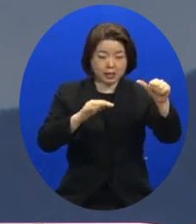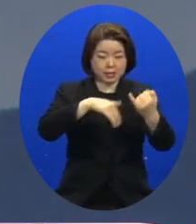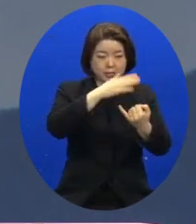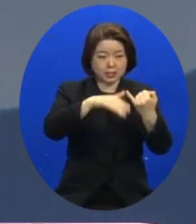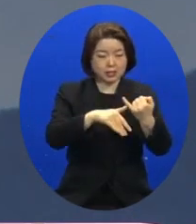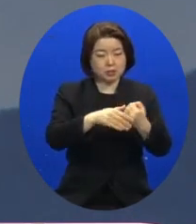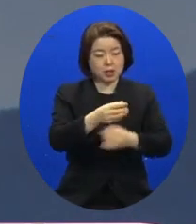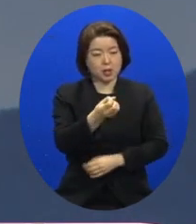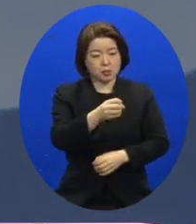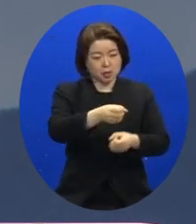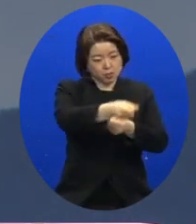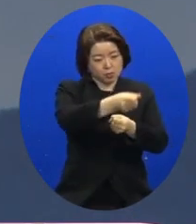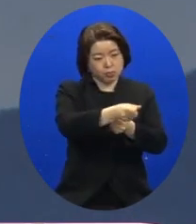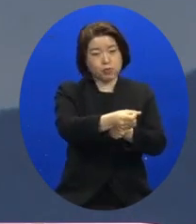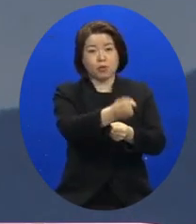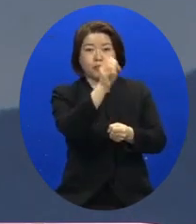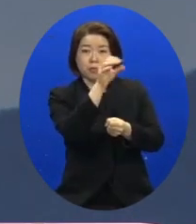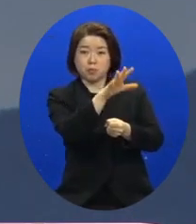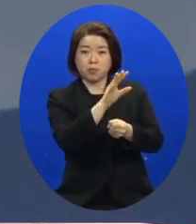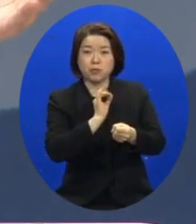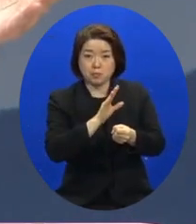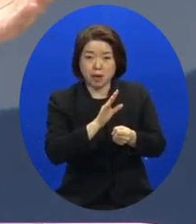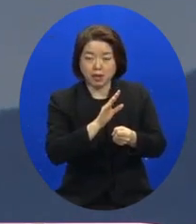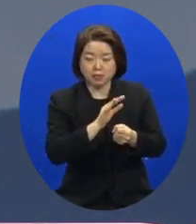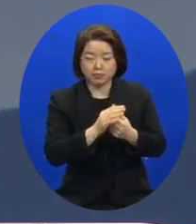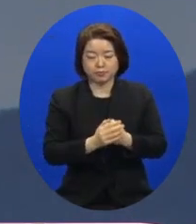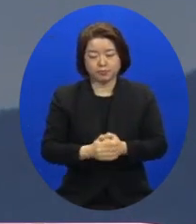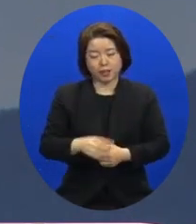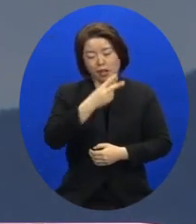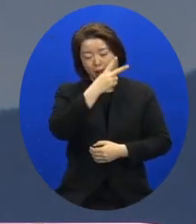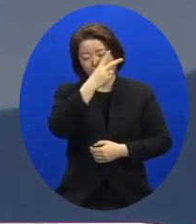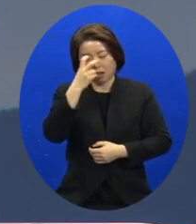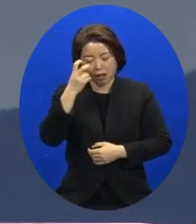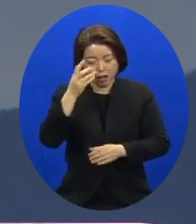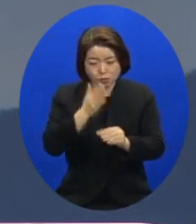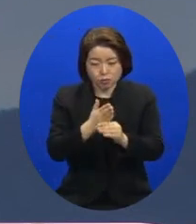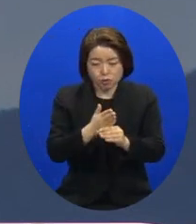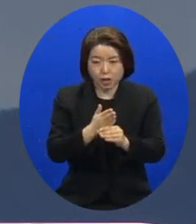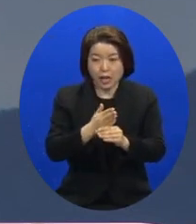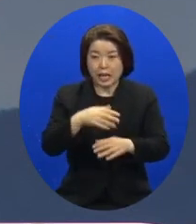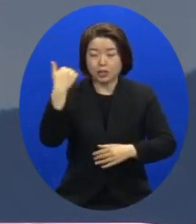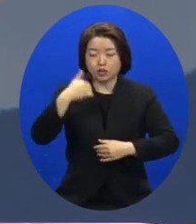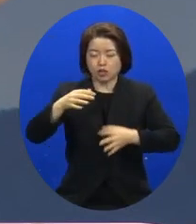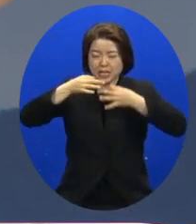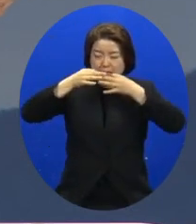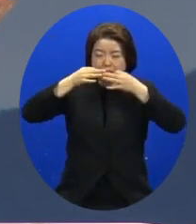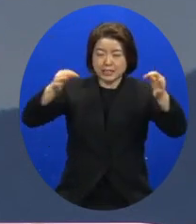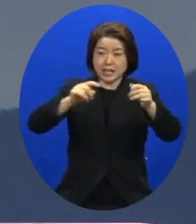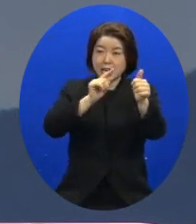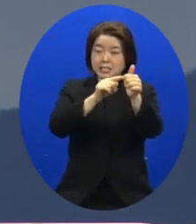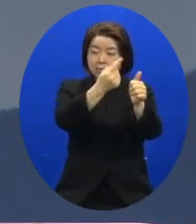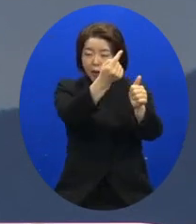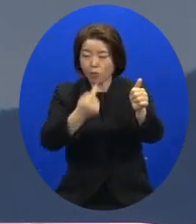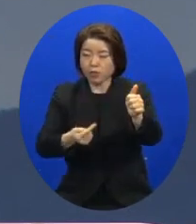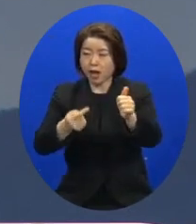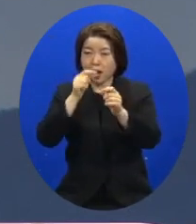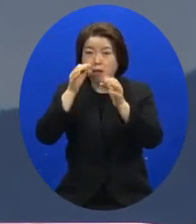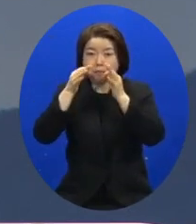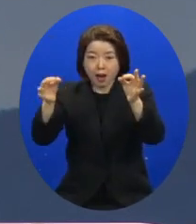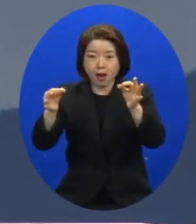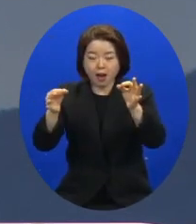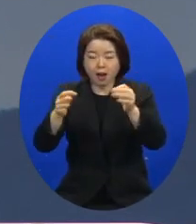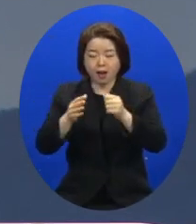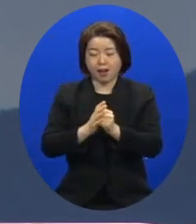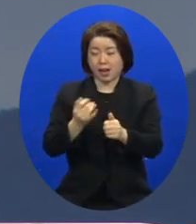그런데 자는데 밤중에 누가 큰 소리로 신랑이 온다 하고 외치는 겁니다. 신부들이 나와서